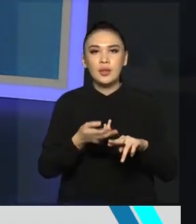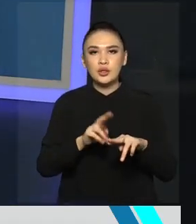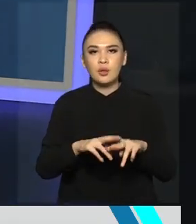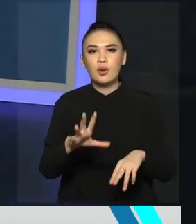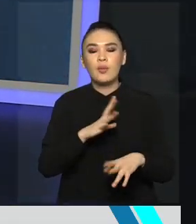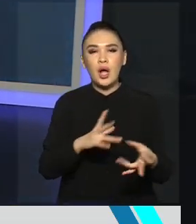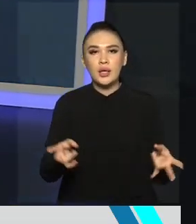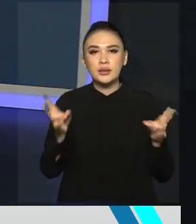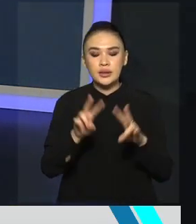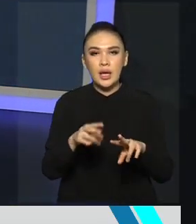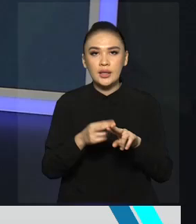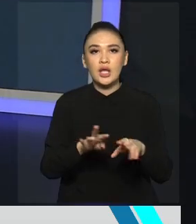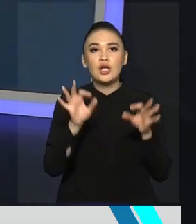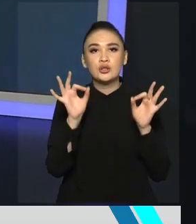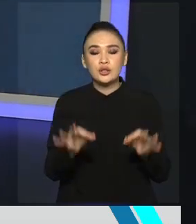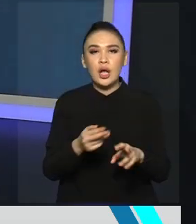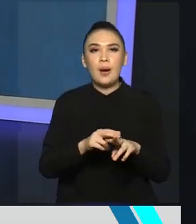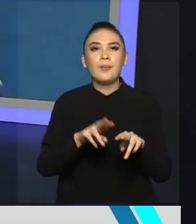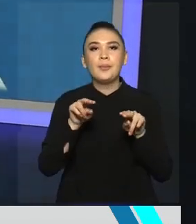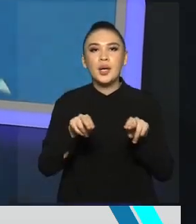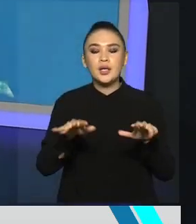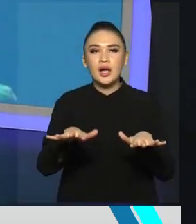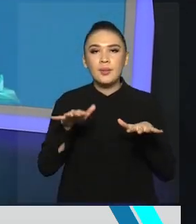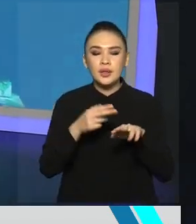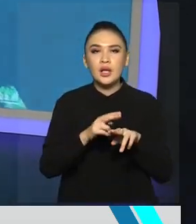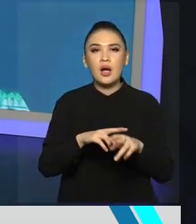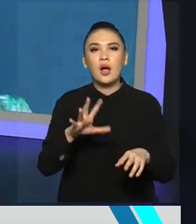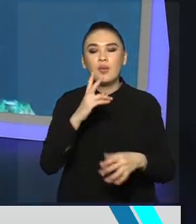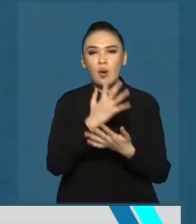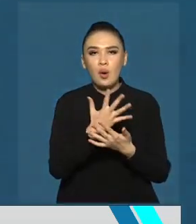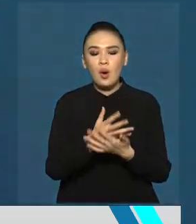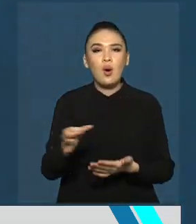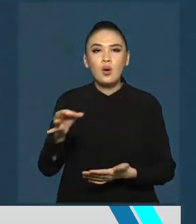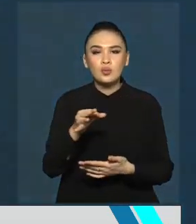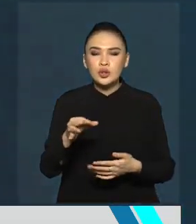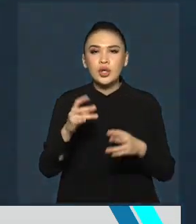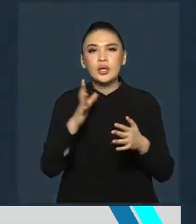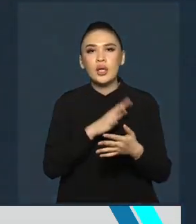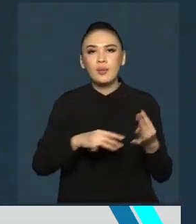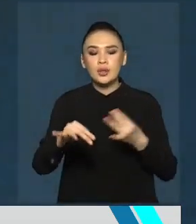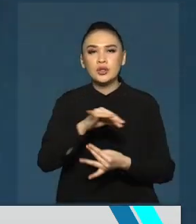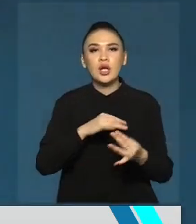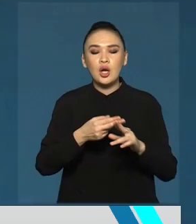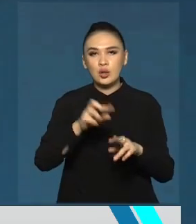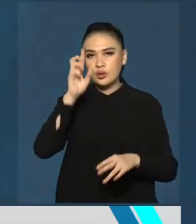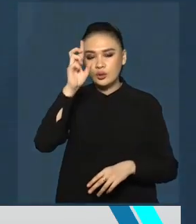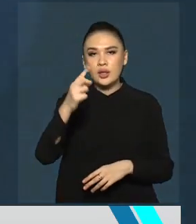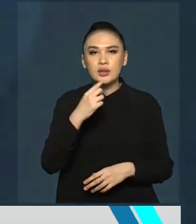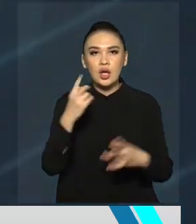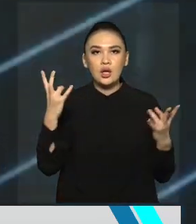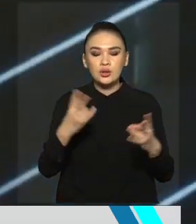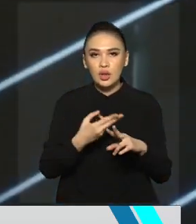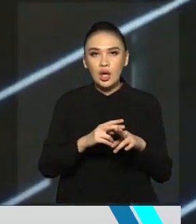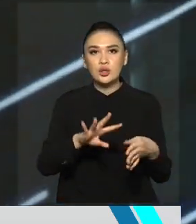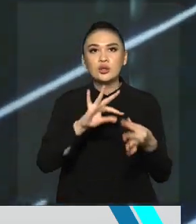А дұрысында қазір парламент қабырғасында болсын, облыстың басқа да жиындарда болсын, мемлекеттік тілде сөйлену керек. Түсінбеген